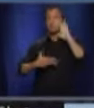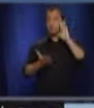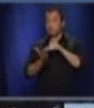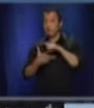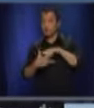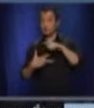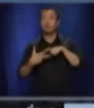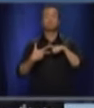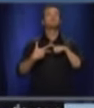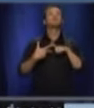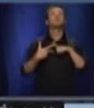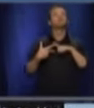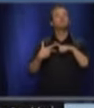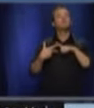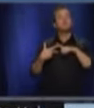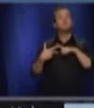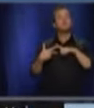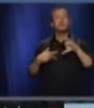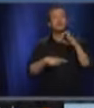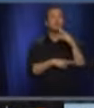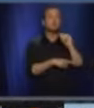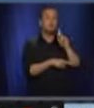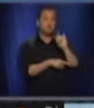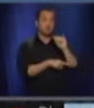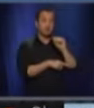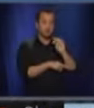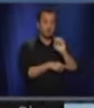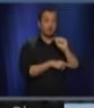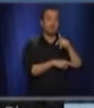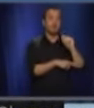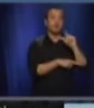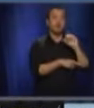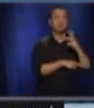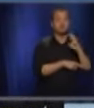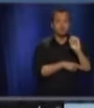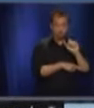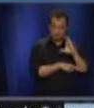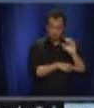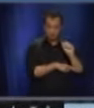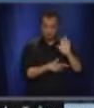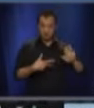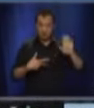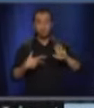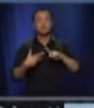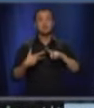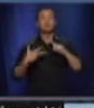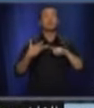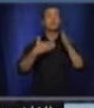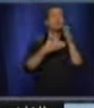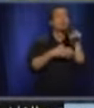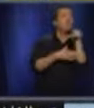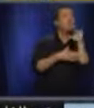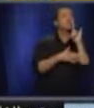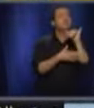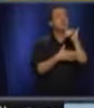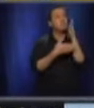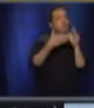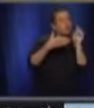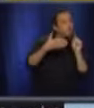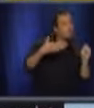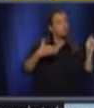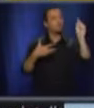Chaudière-Appalaches, Montréal et une partie de la région de la capitale nationale qu'on appelle l'agglomération de